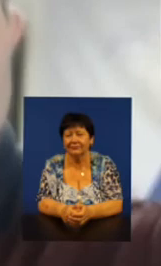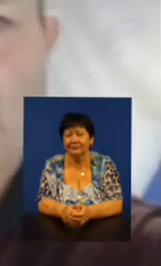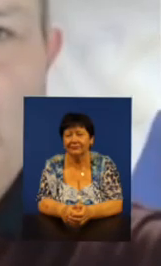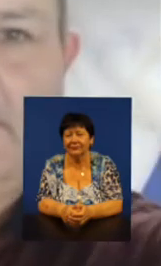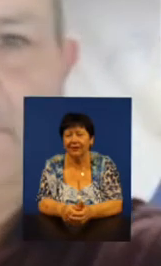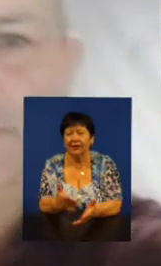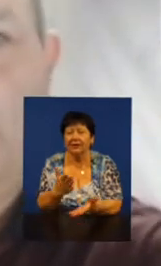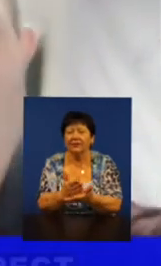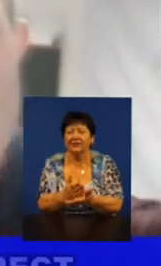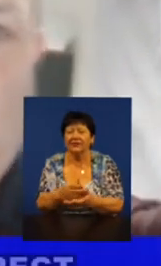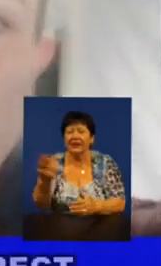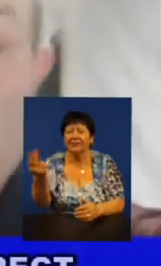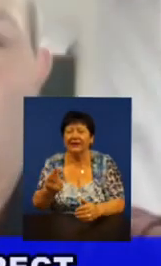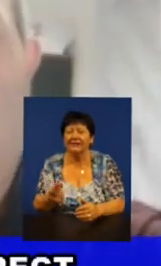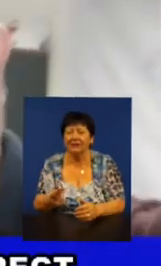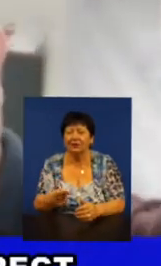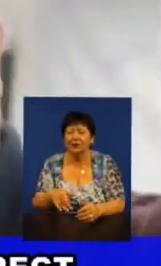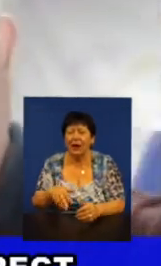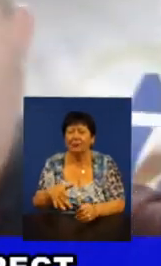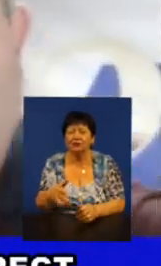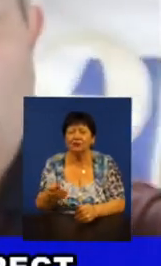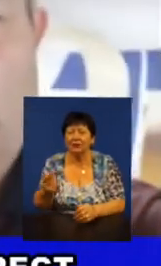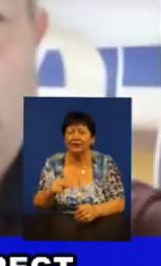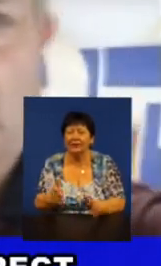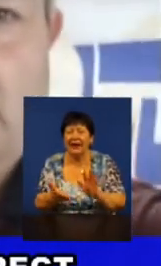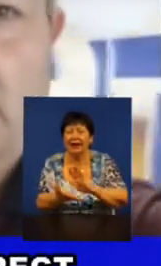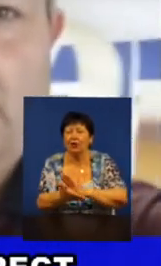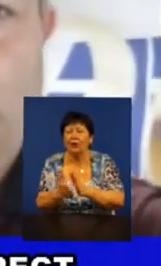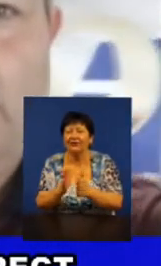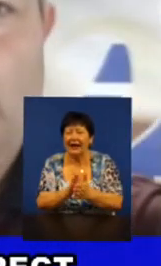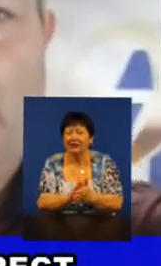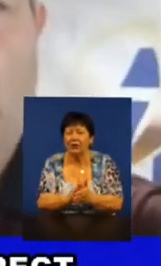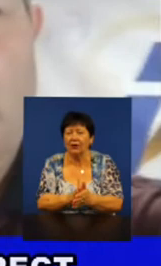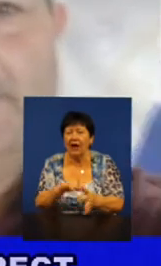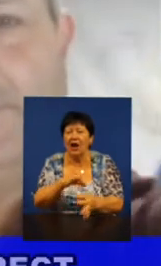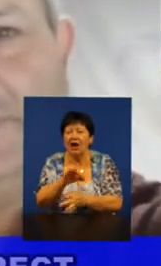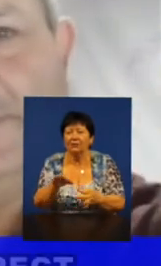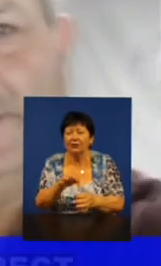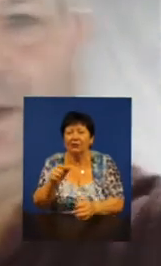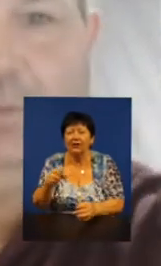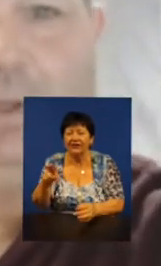Deci suntem la semnătura, la procedura de semnare a contractelor în proiectul Abilități pentru Cetățeni din Republica